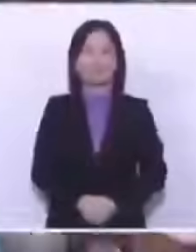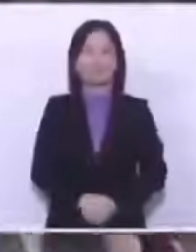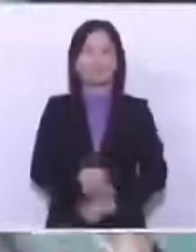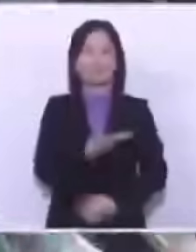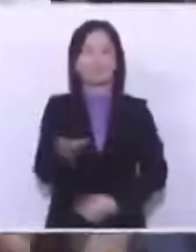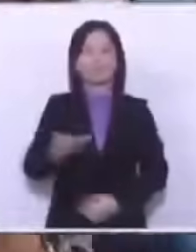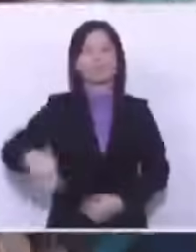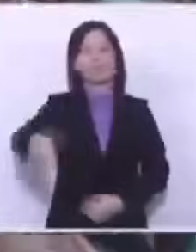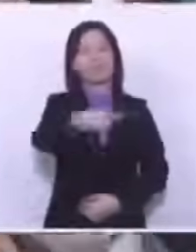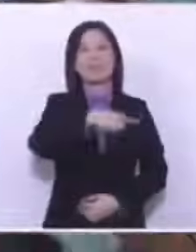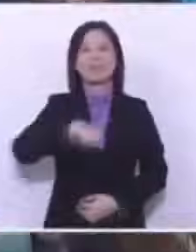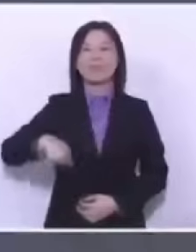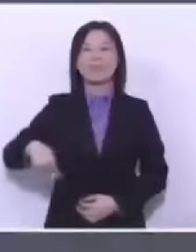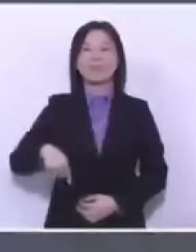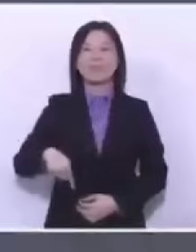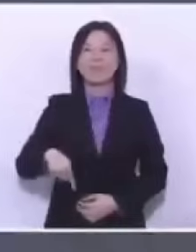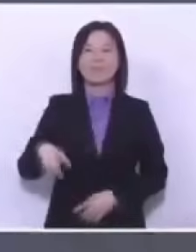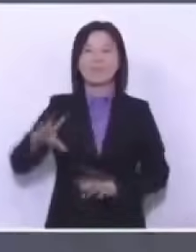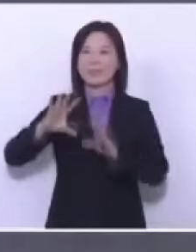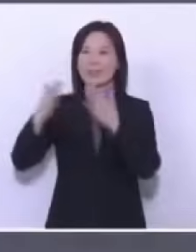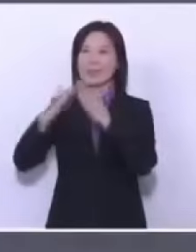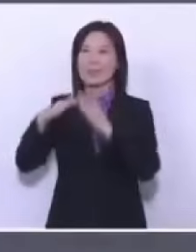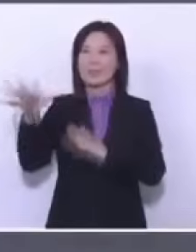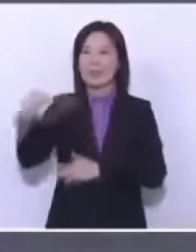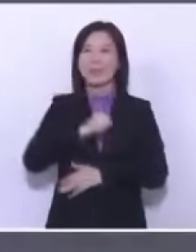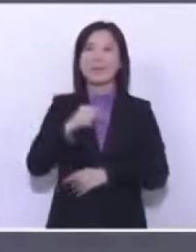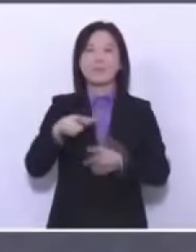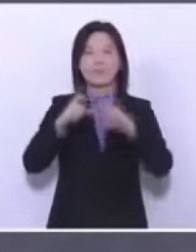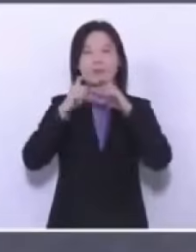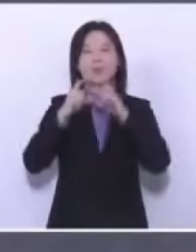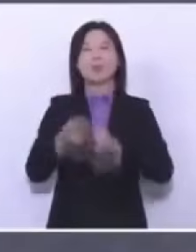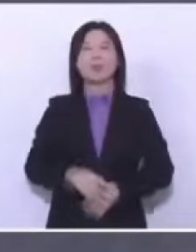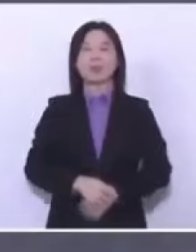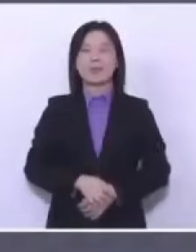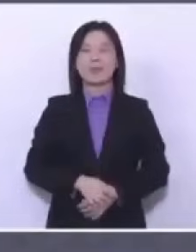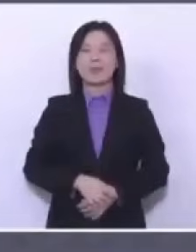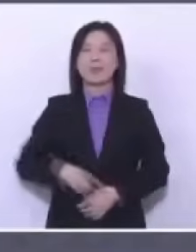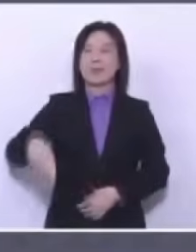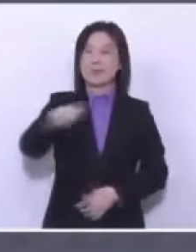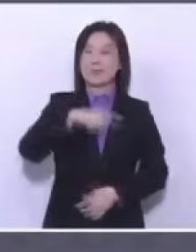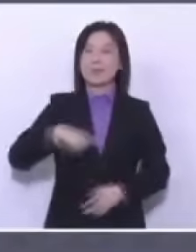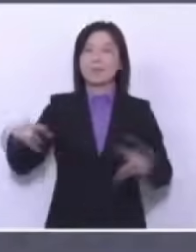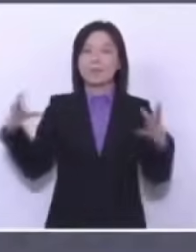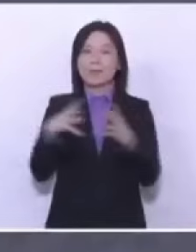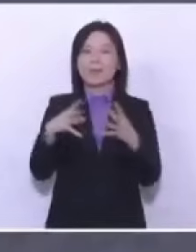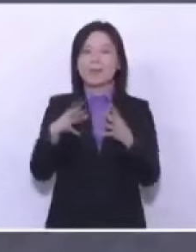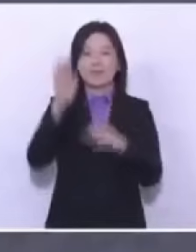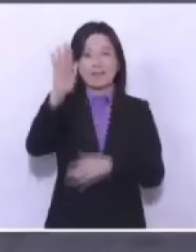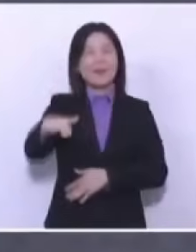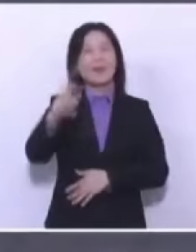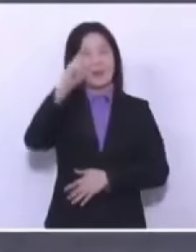让我们一起赢回这个国家，让我们一起赢下我们的